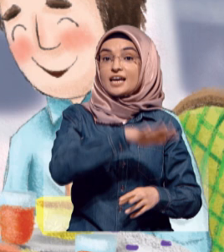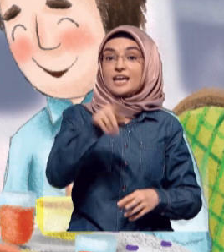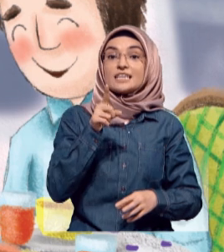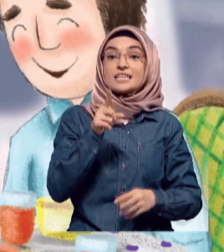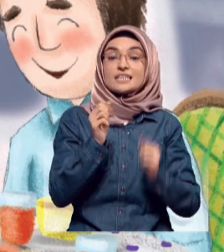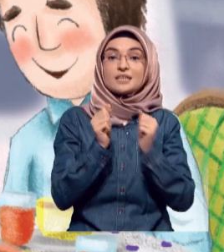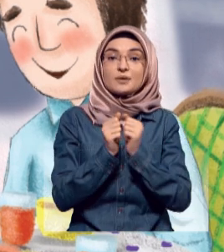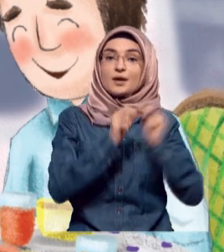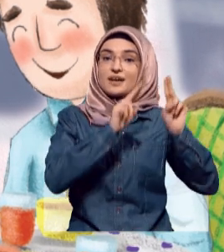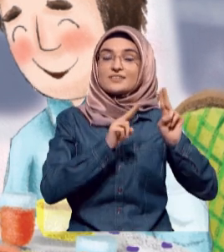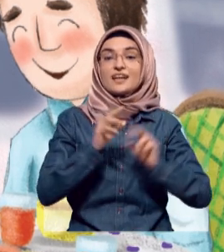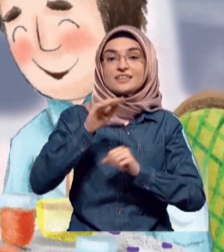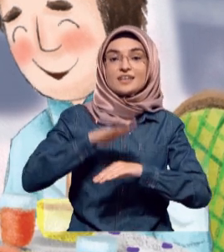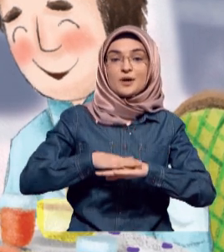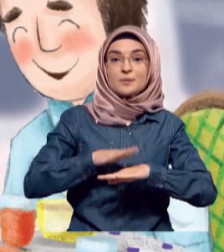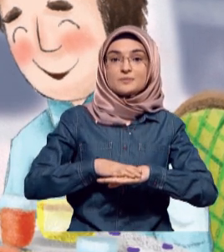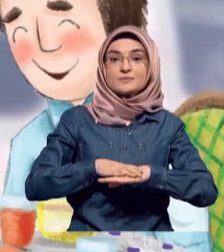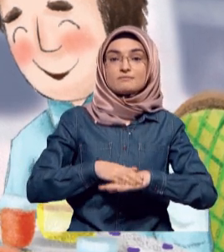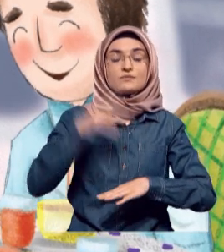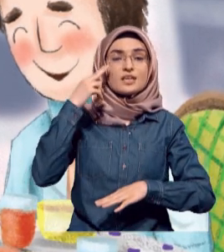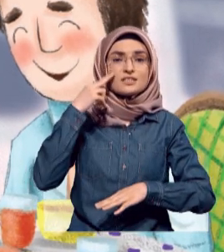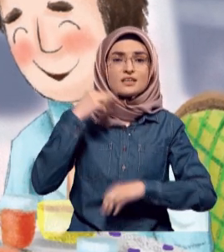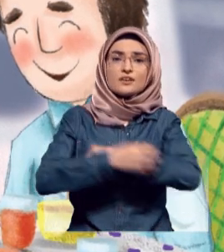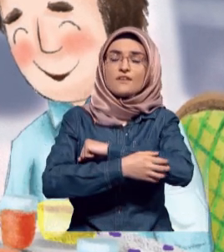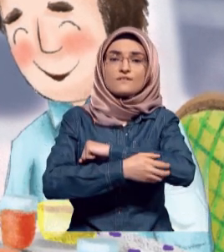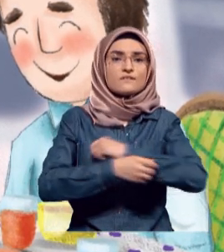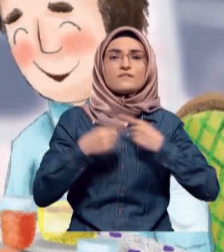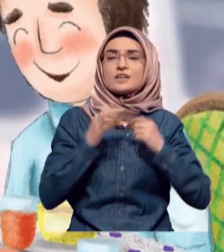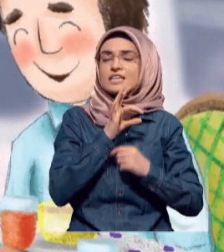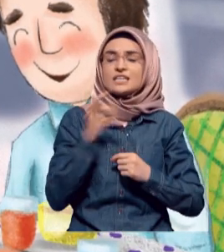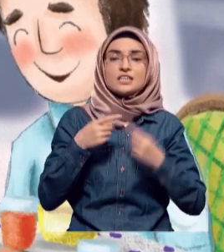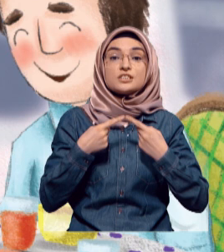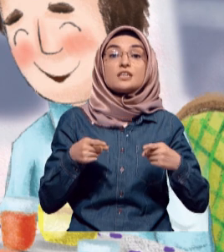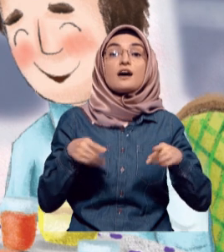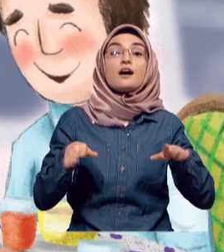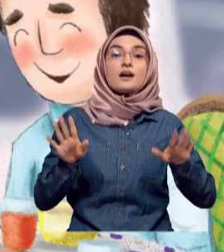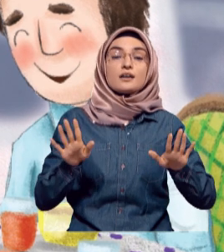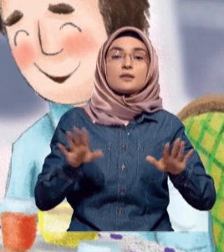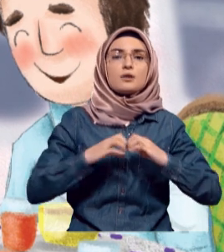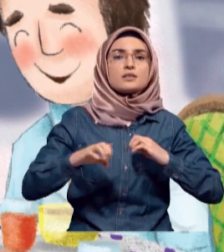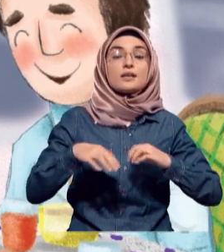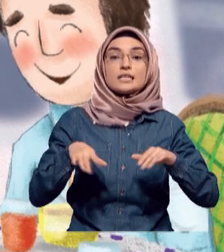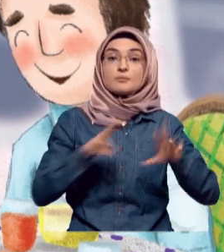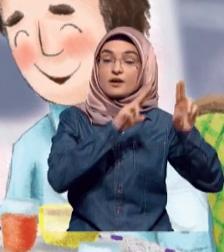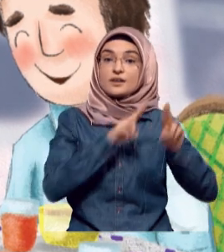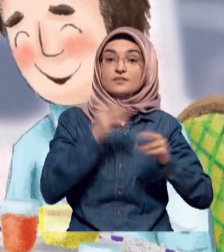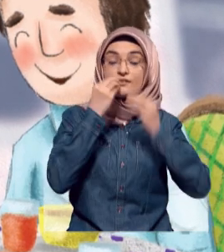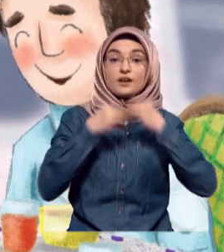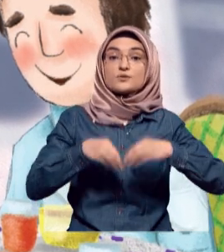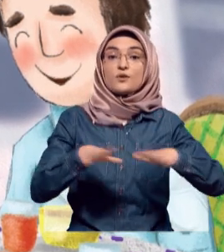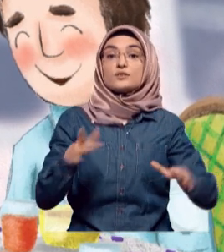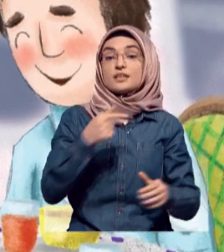Herkes seninle birlikte iftar yapsın. Zengin, fakir, hiçbir şekilde ayırt etme. İftar sofranı